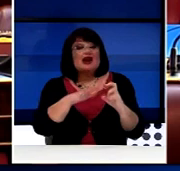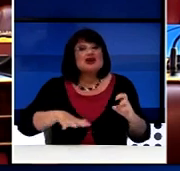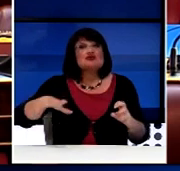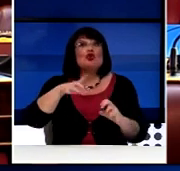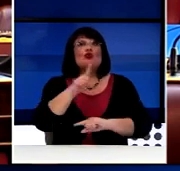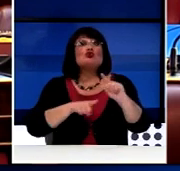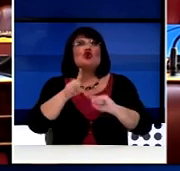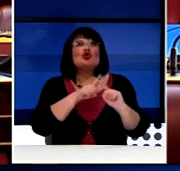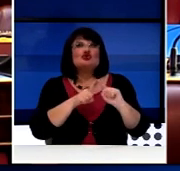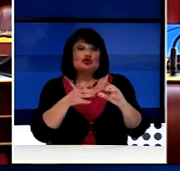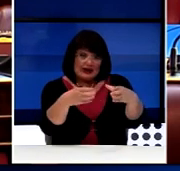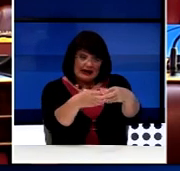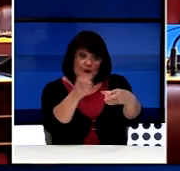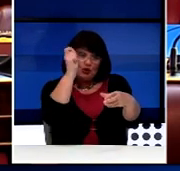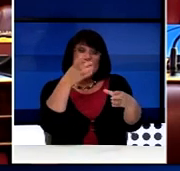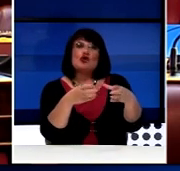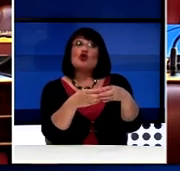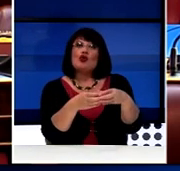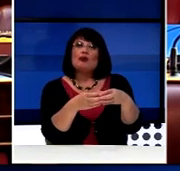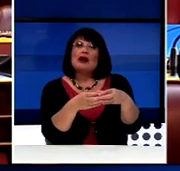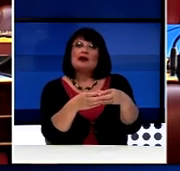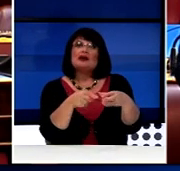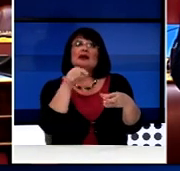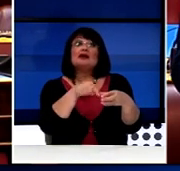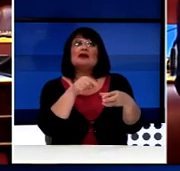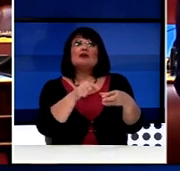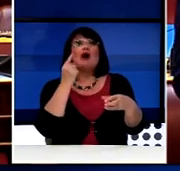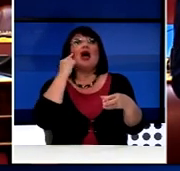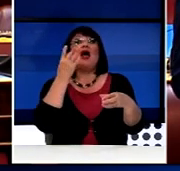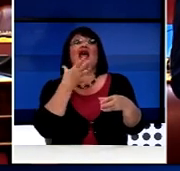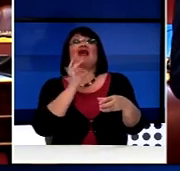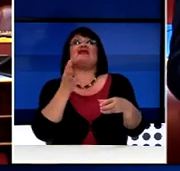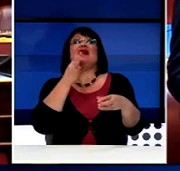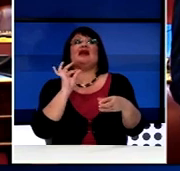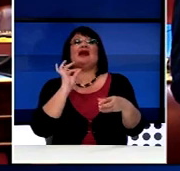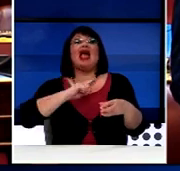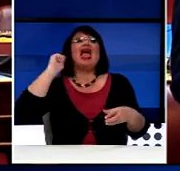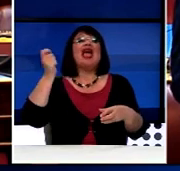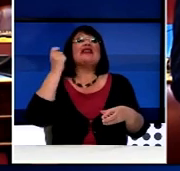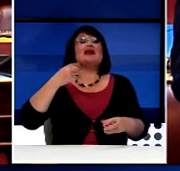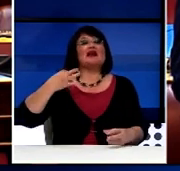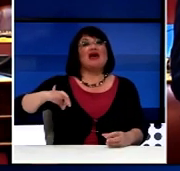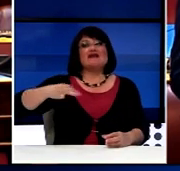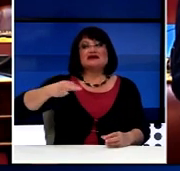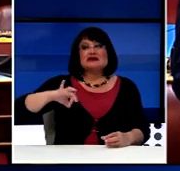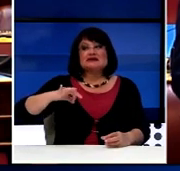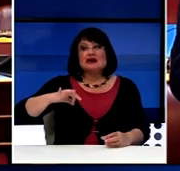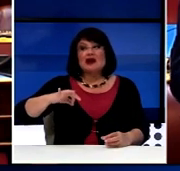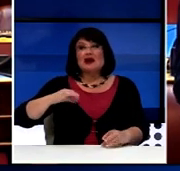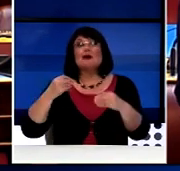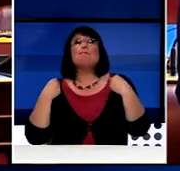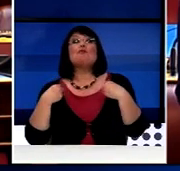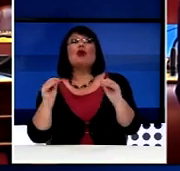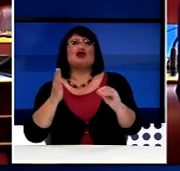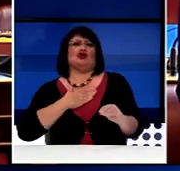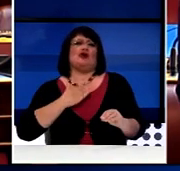την είχε πάντοτε εκείνη η παράταξη που έκανε σημαία ευκαιρίας τις εθνικές ευαισθησίες και πούλαγε